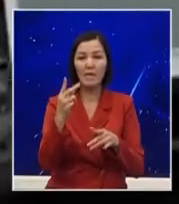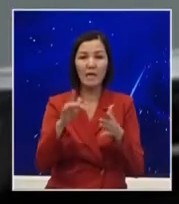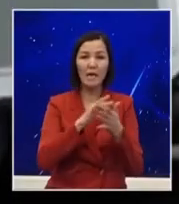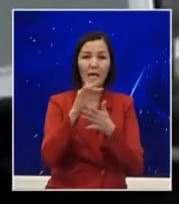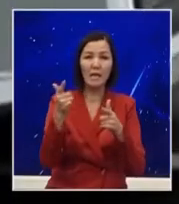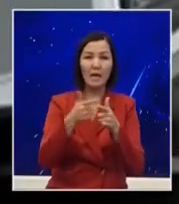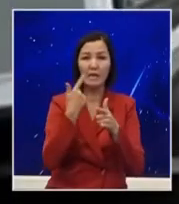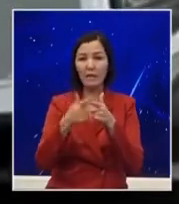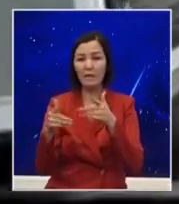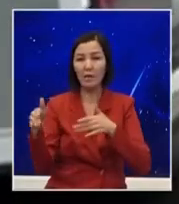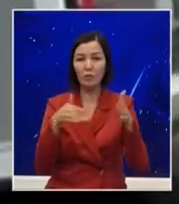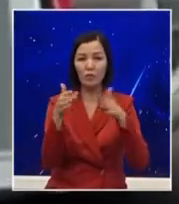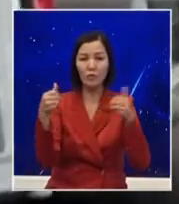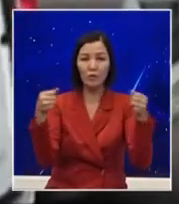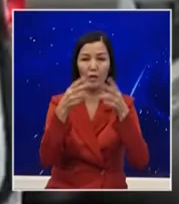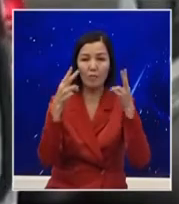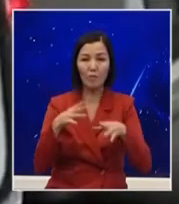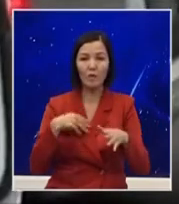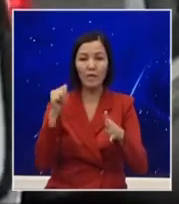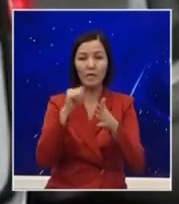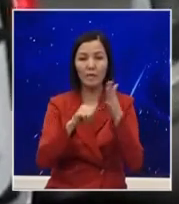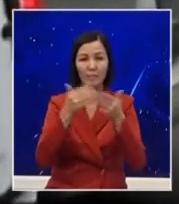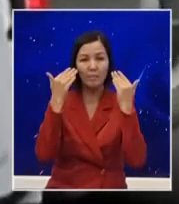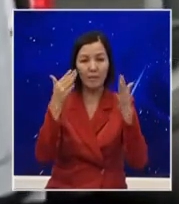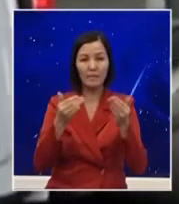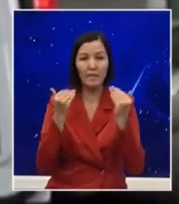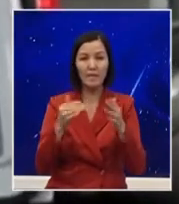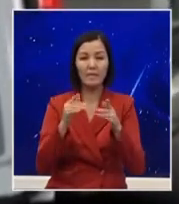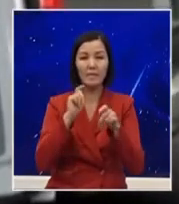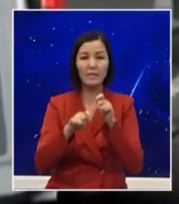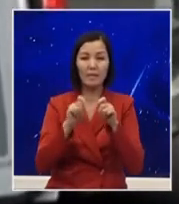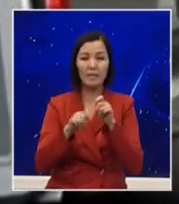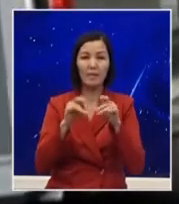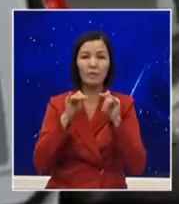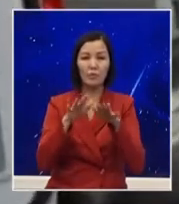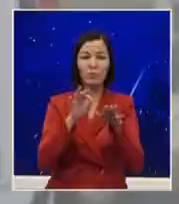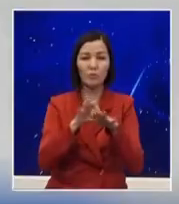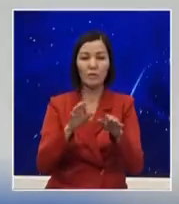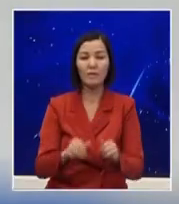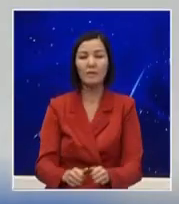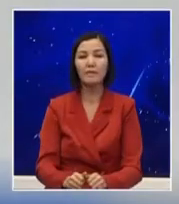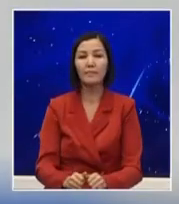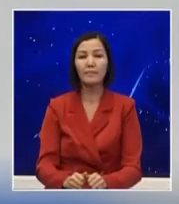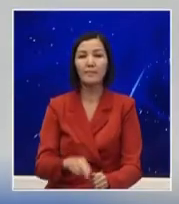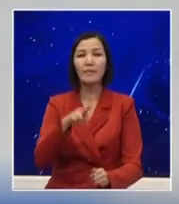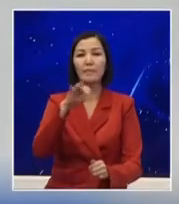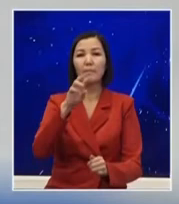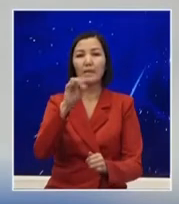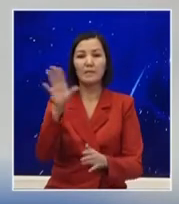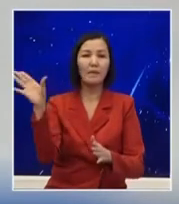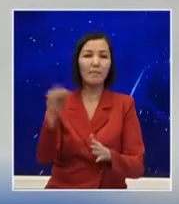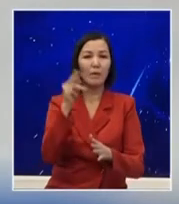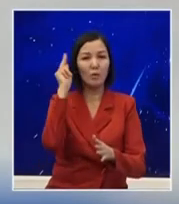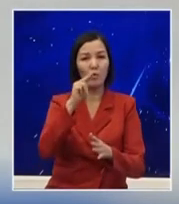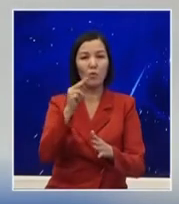қалалары арасындағы жолда болған. Әзірге апат себептері белгісіз. Қазір іске қатысты тергеу жүргізіліп жатыр. Пәкістан билігі барлық оқу